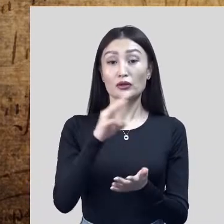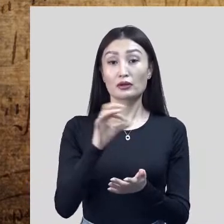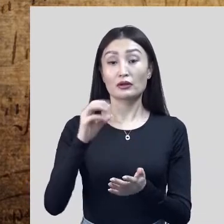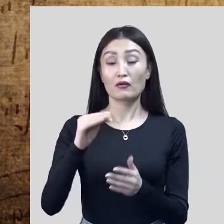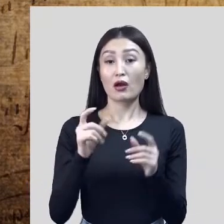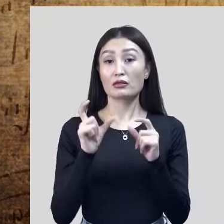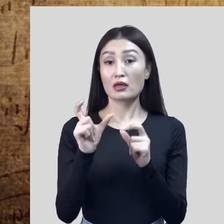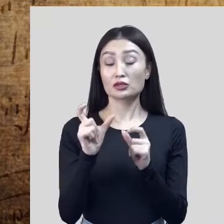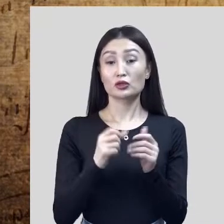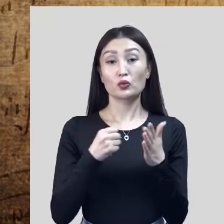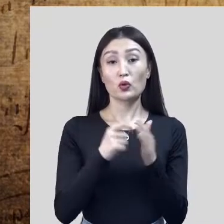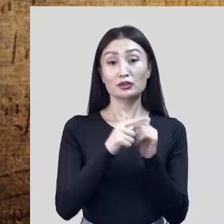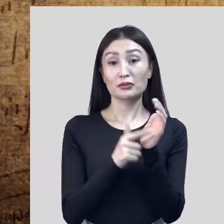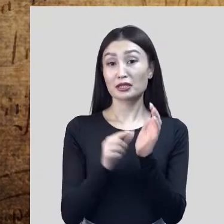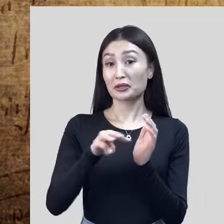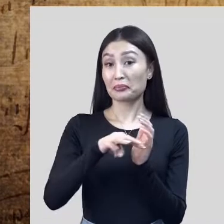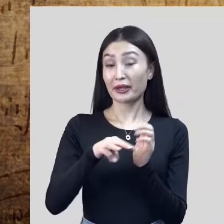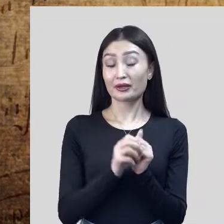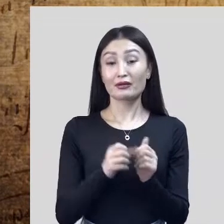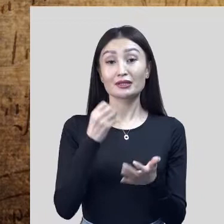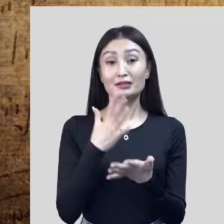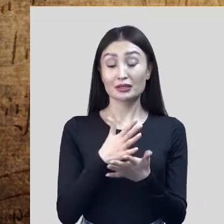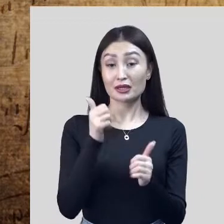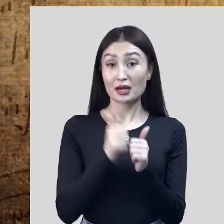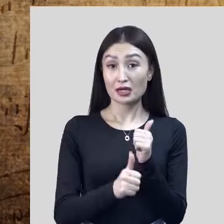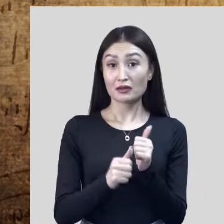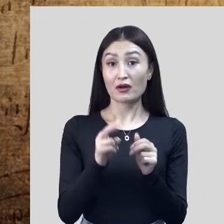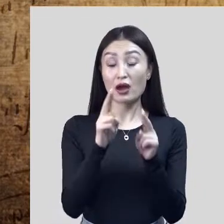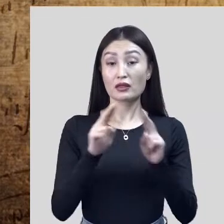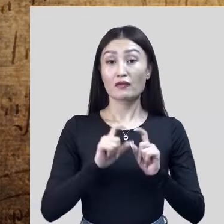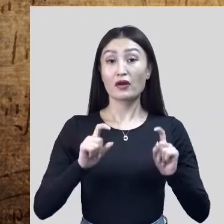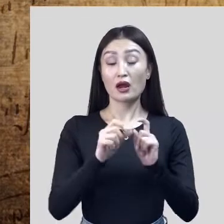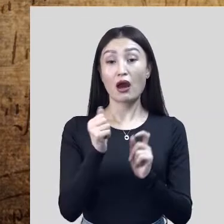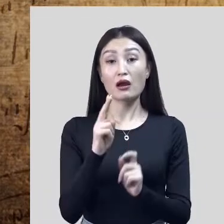толщину насчитывающая до 17 метров. В центре каждого находился дворец